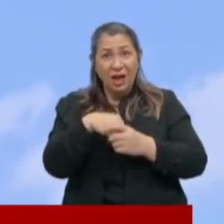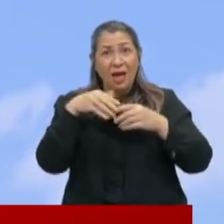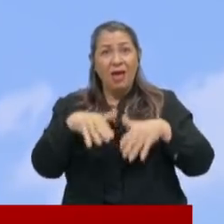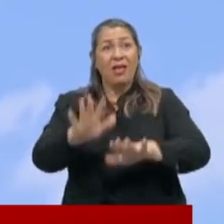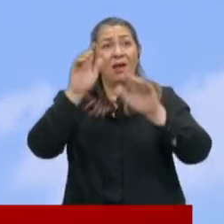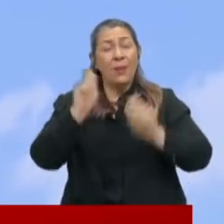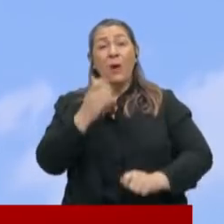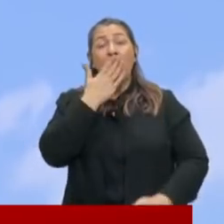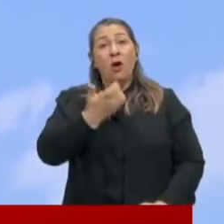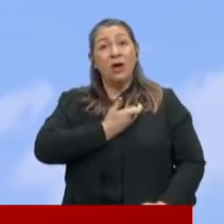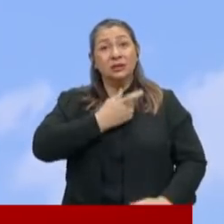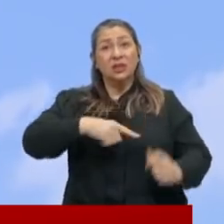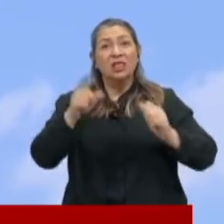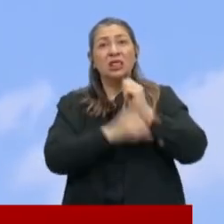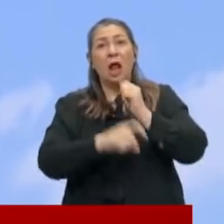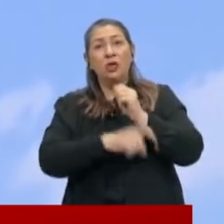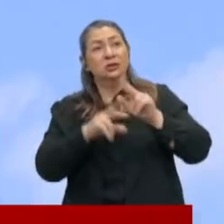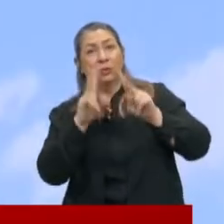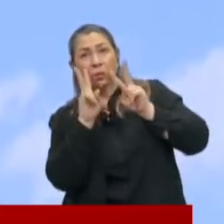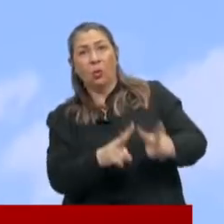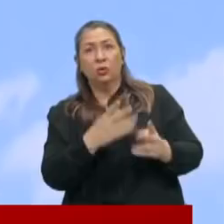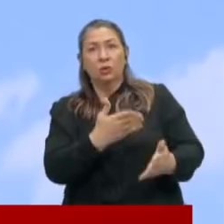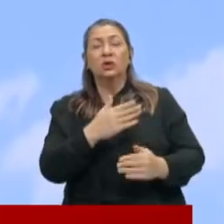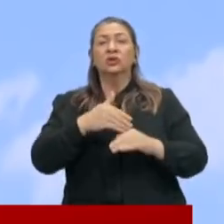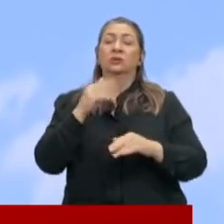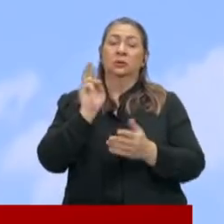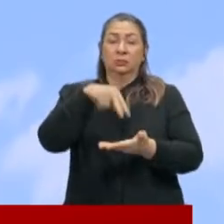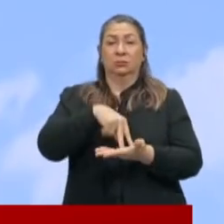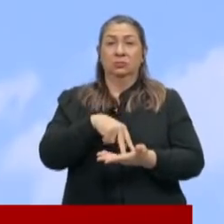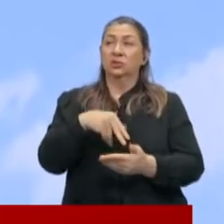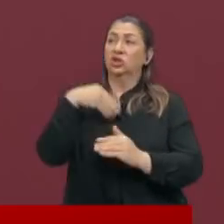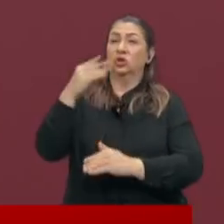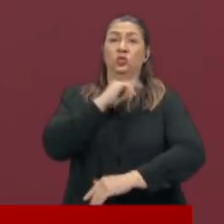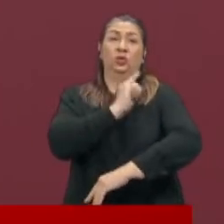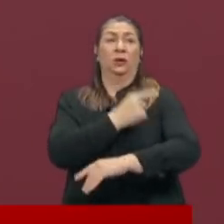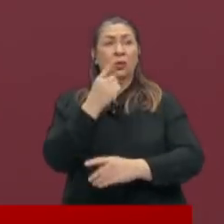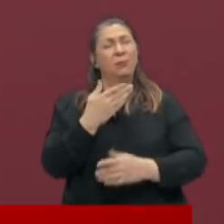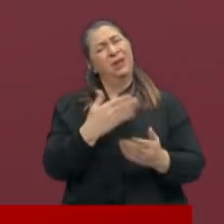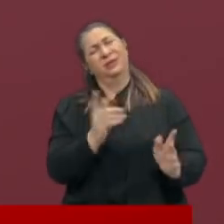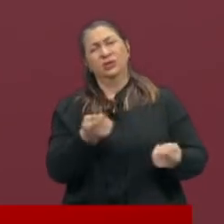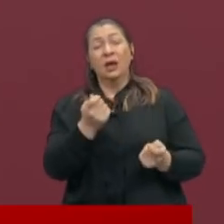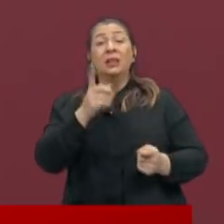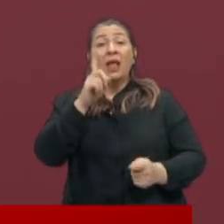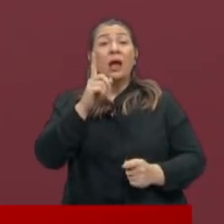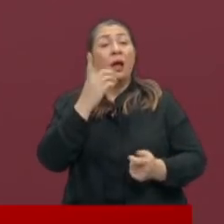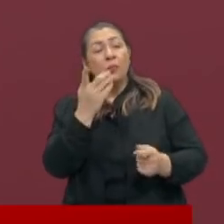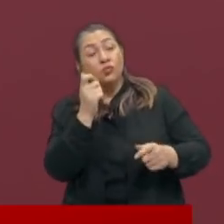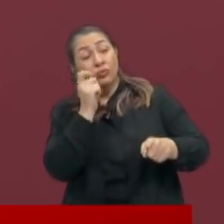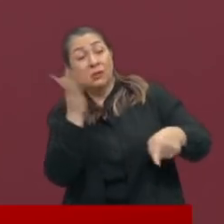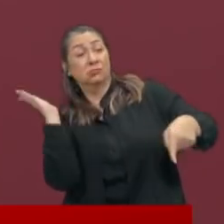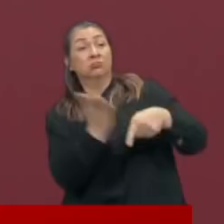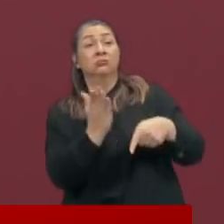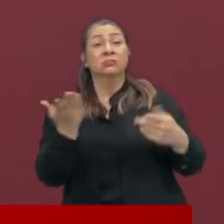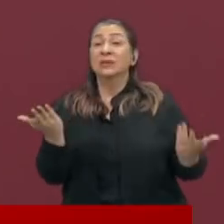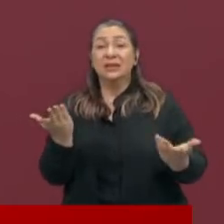eylem yapan öğrencilere terörist muamelesi yaptı. Çıkmış dış güçler diyor. Bırakın bu işleri. Tek amaç Müslümanlara nasıl vururuzun